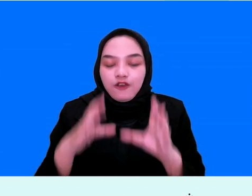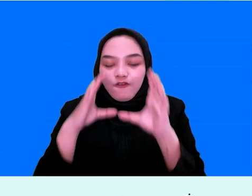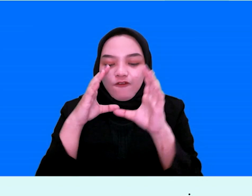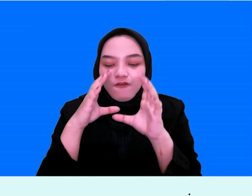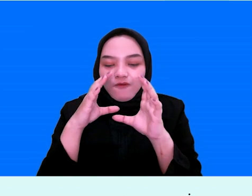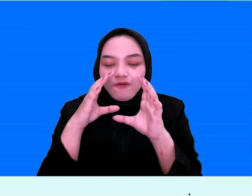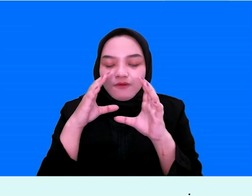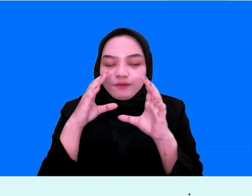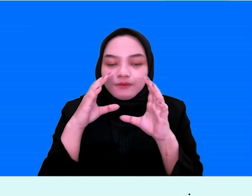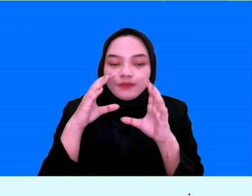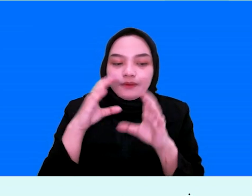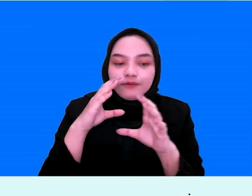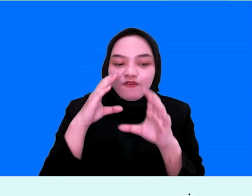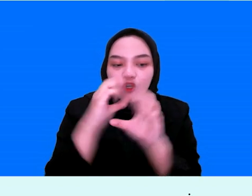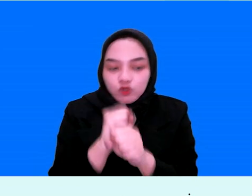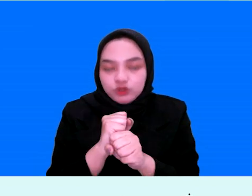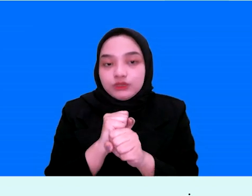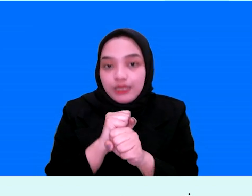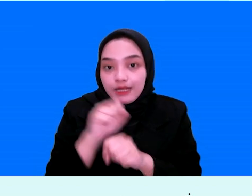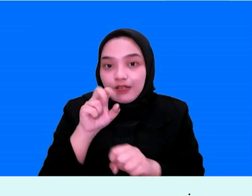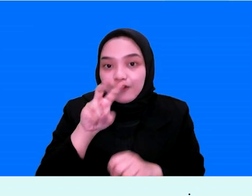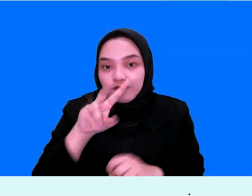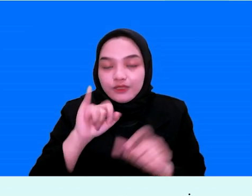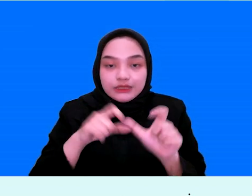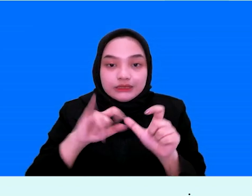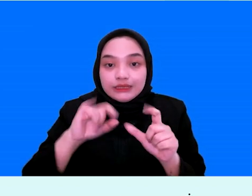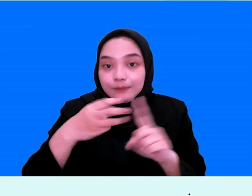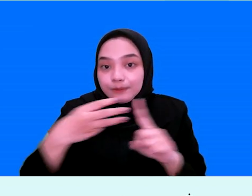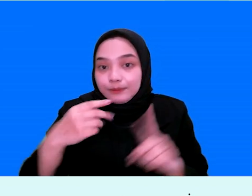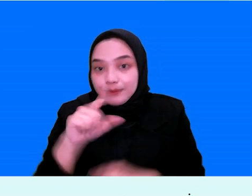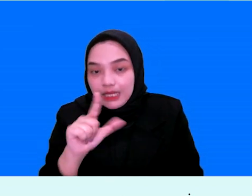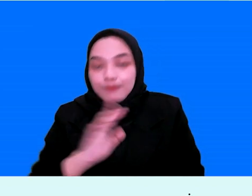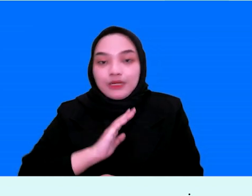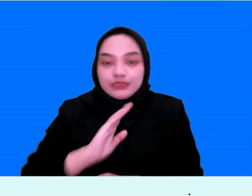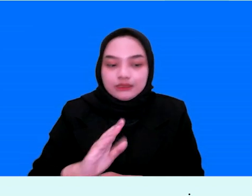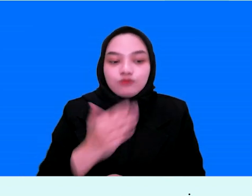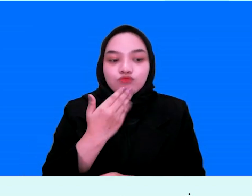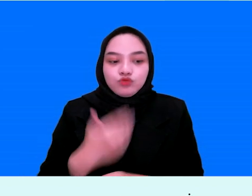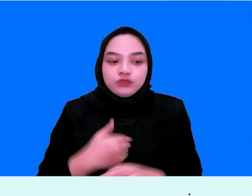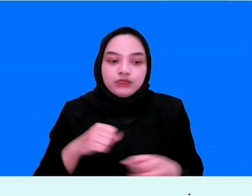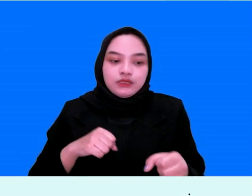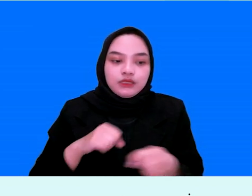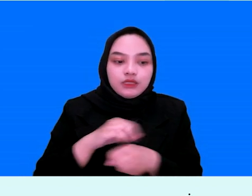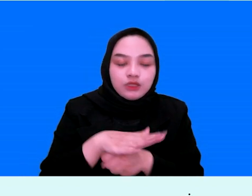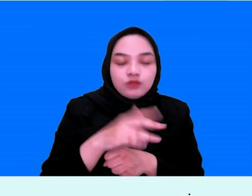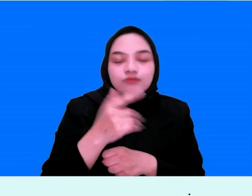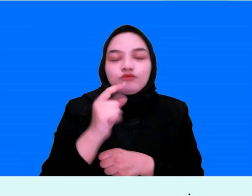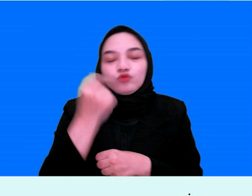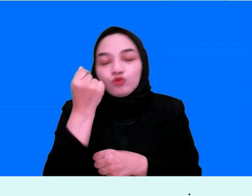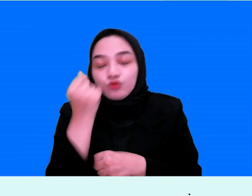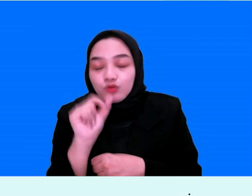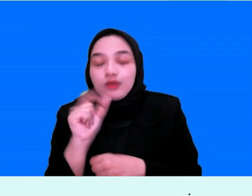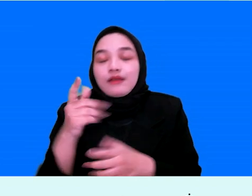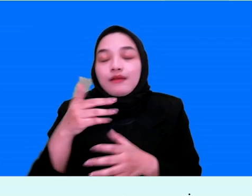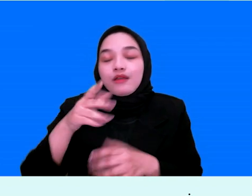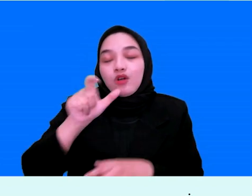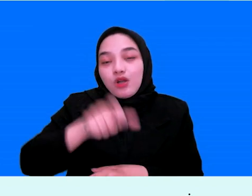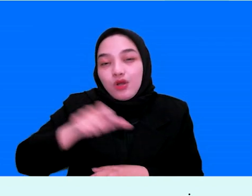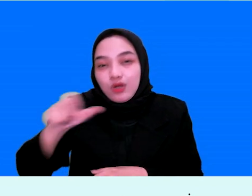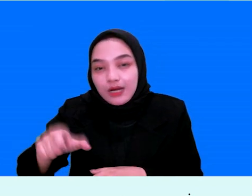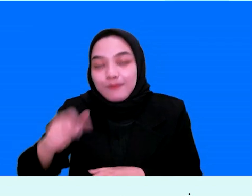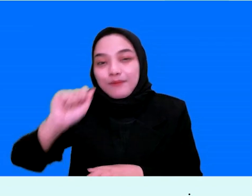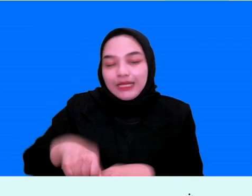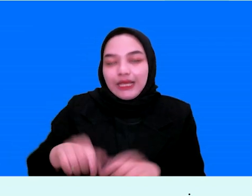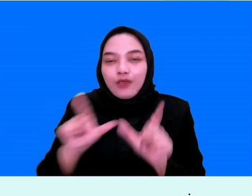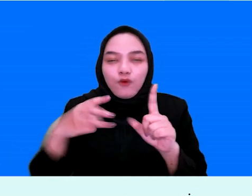dengan dimulai dengan prinsipal fokus visible yang memiliki impact indikasikan kepastian untuk menavigasikan website tanpa mengetahui